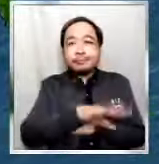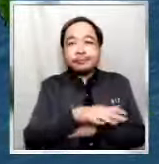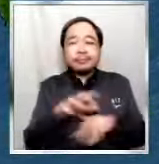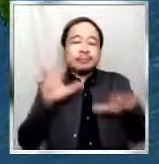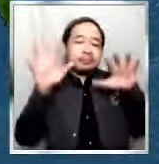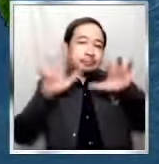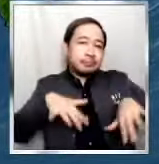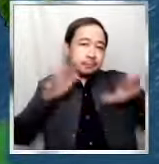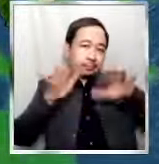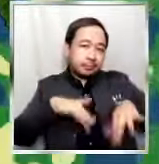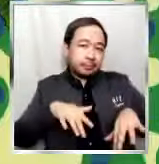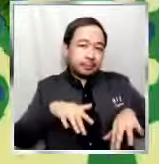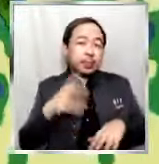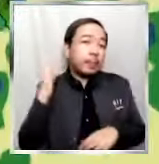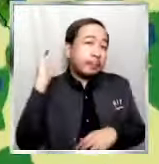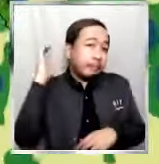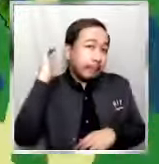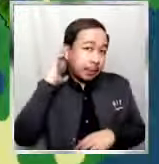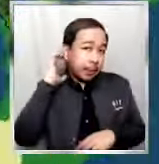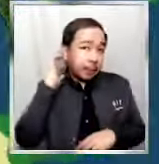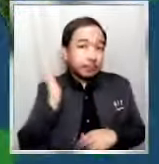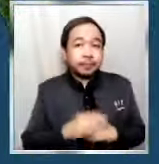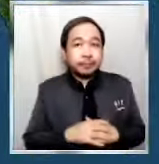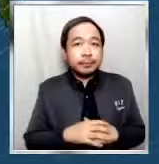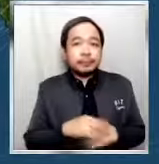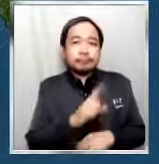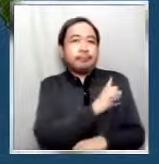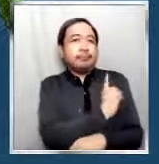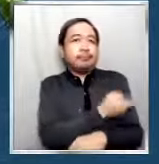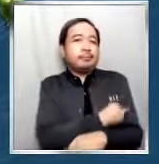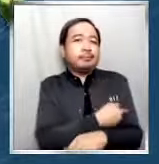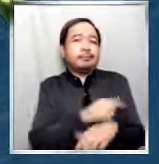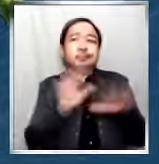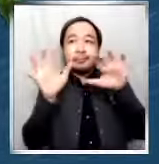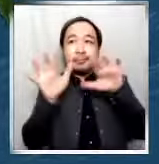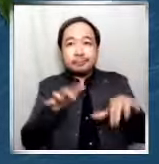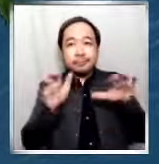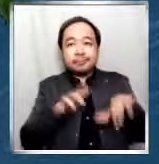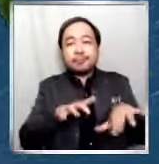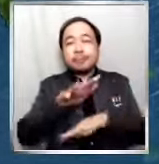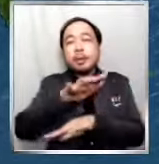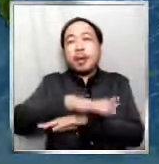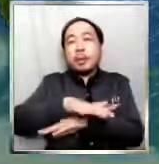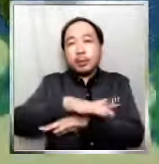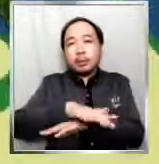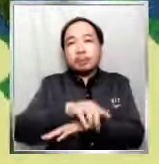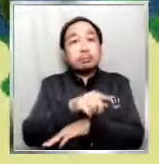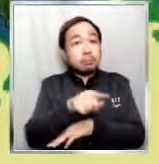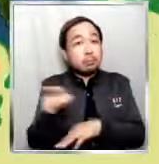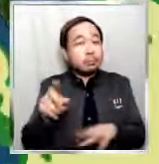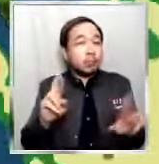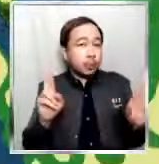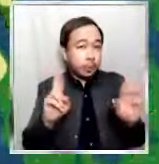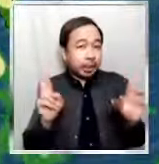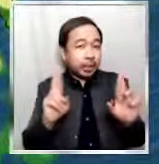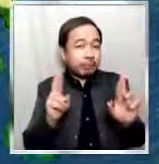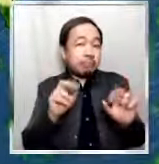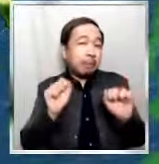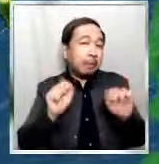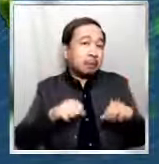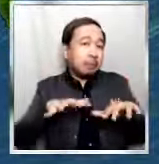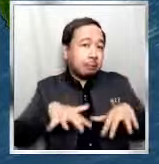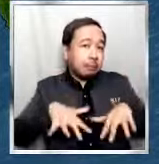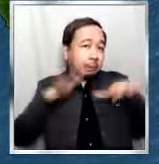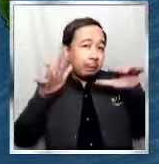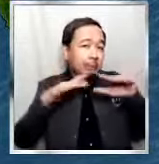ng Mindanao. Mas malalakas ang ulan lalo na po sa hapon. Kaya maging I am ready sa banta ng baha at pagguho ng